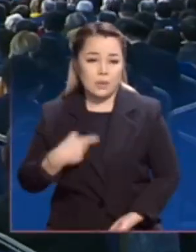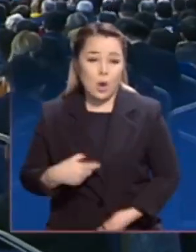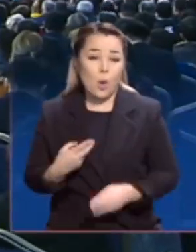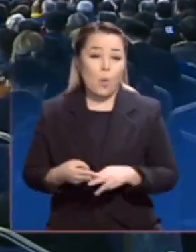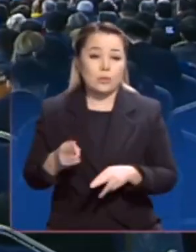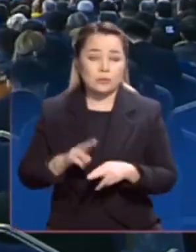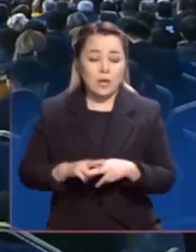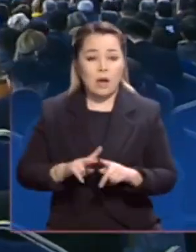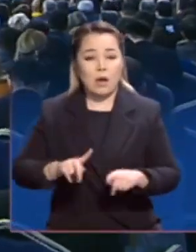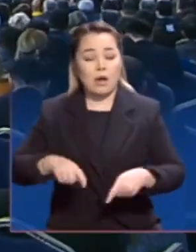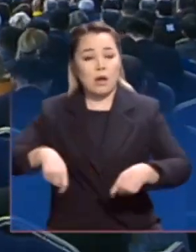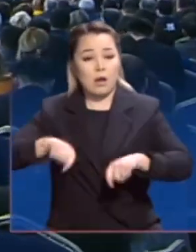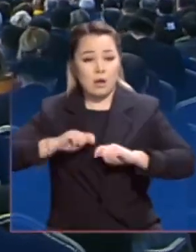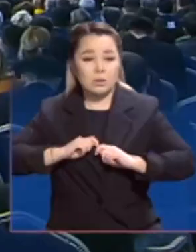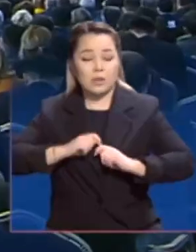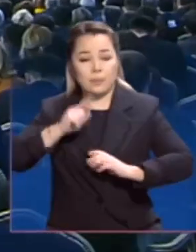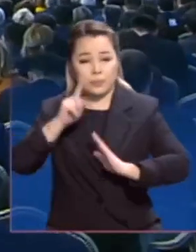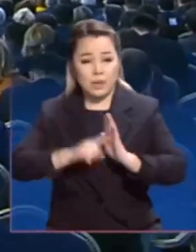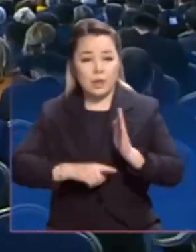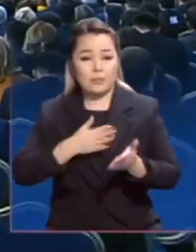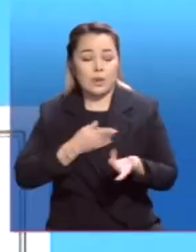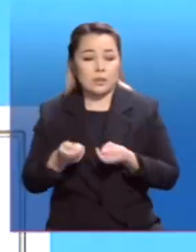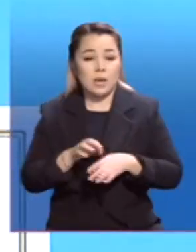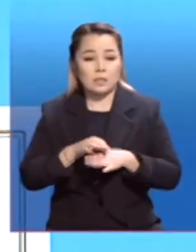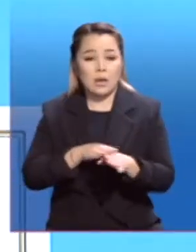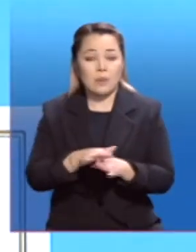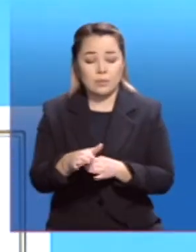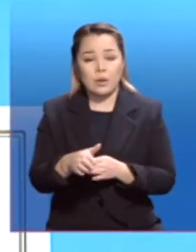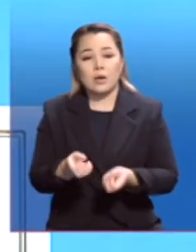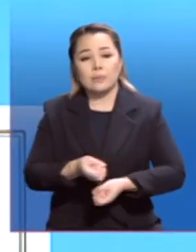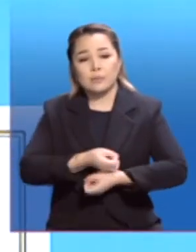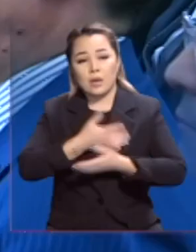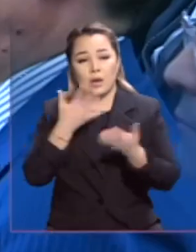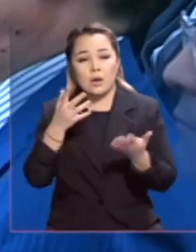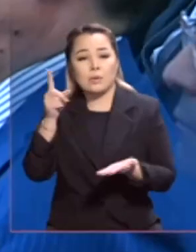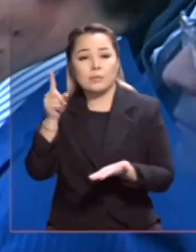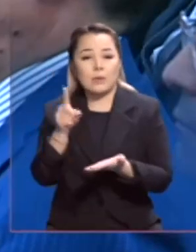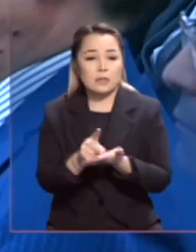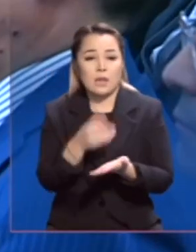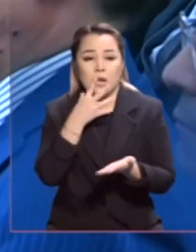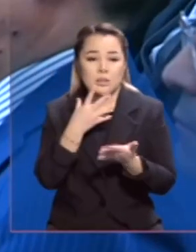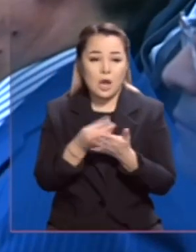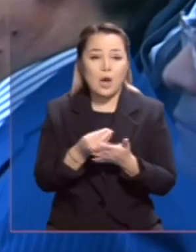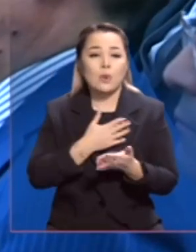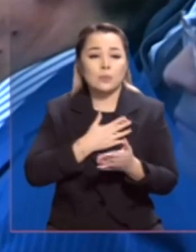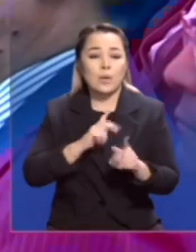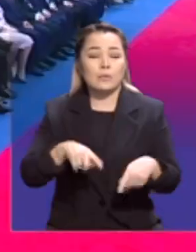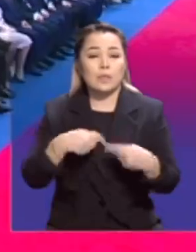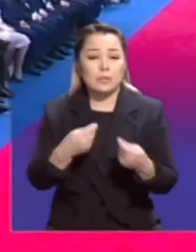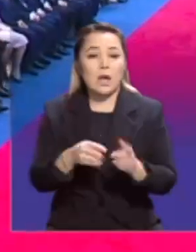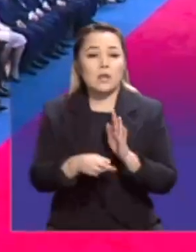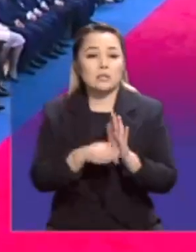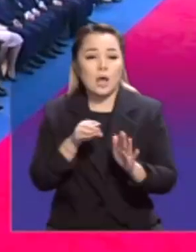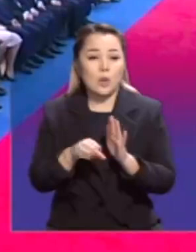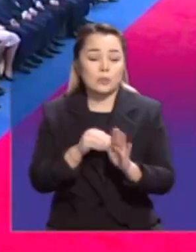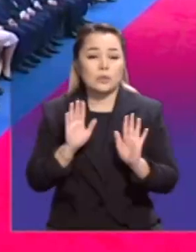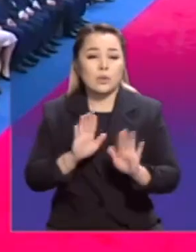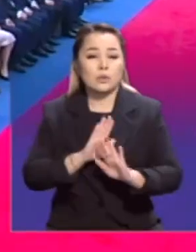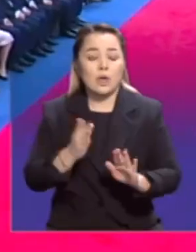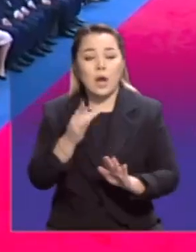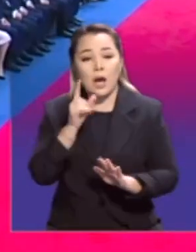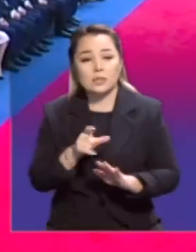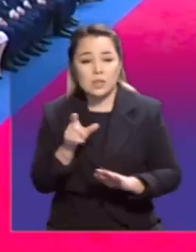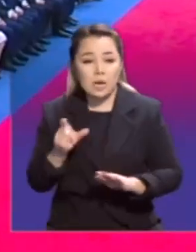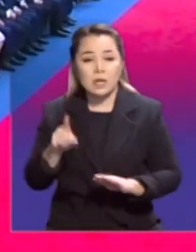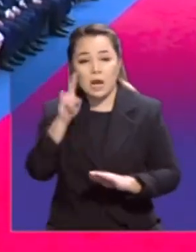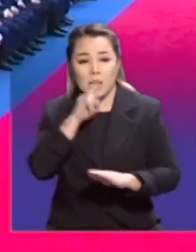Осы аманатқа адал болу мен үшін қасиетті парыз. Мен өзіме дауыс берген азаматтардың ғана емес,